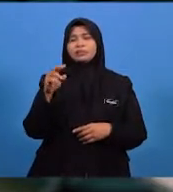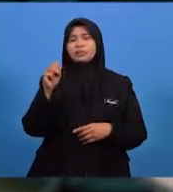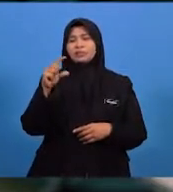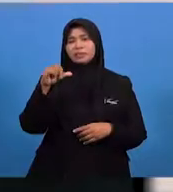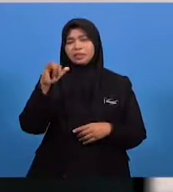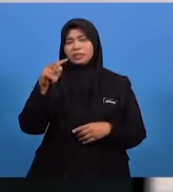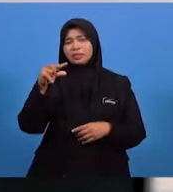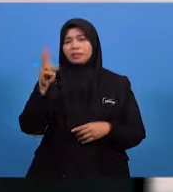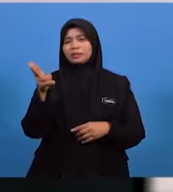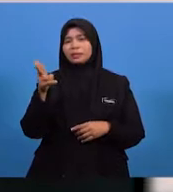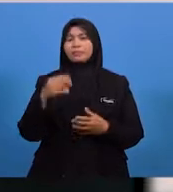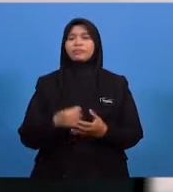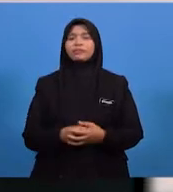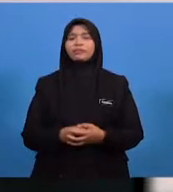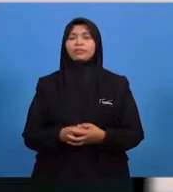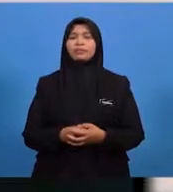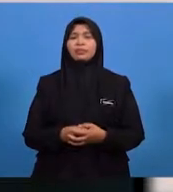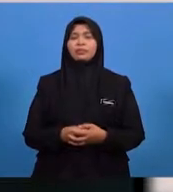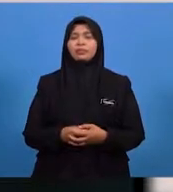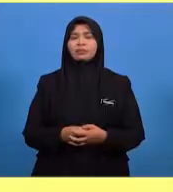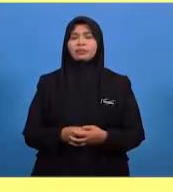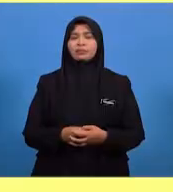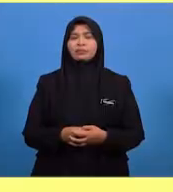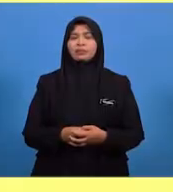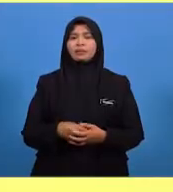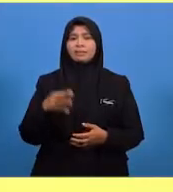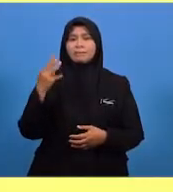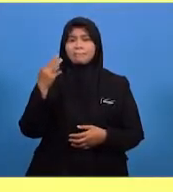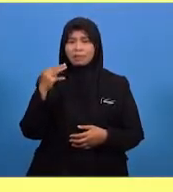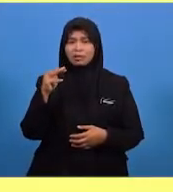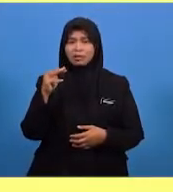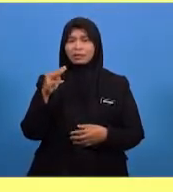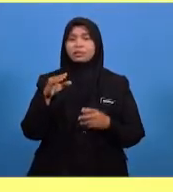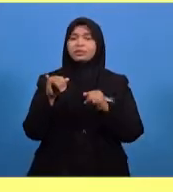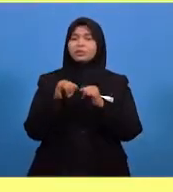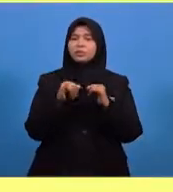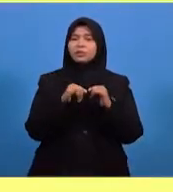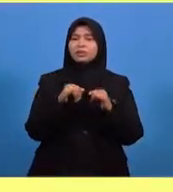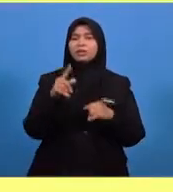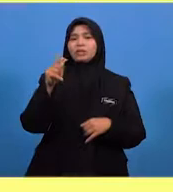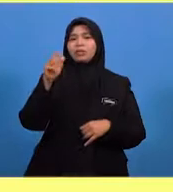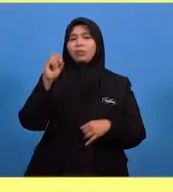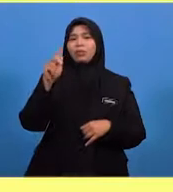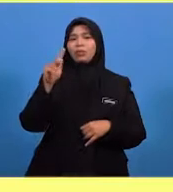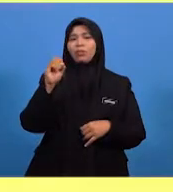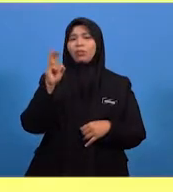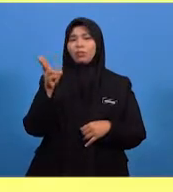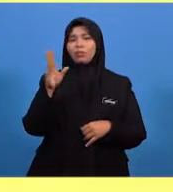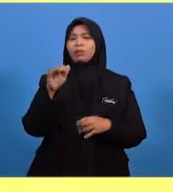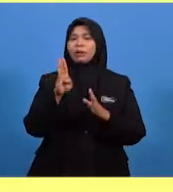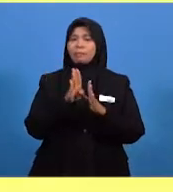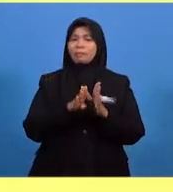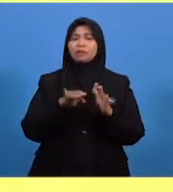su ya tepat sekali murid-murid mereka adalah tokoh ataupun individu yang